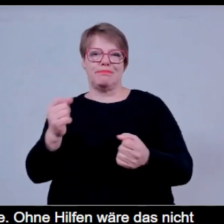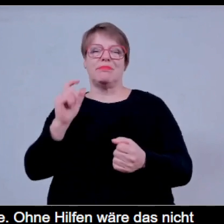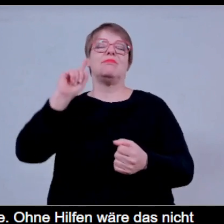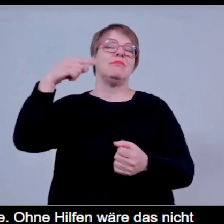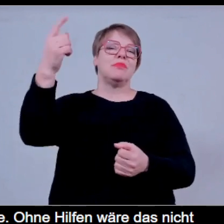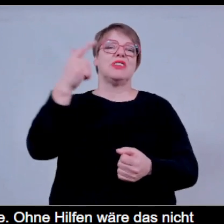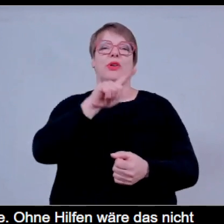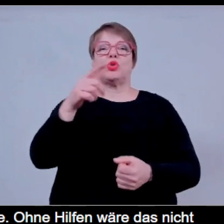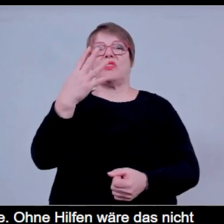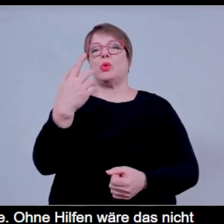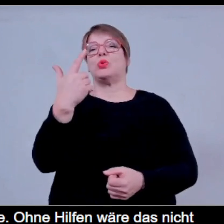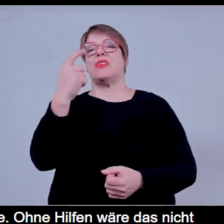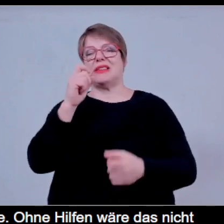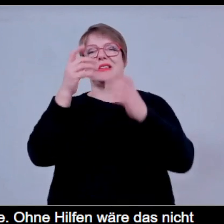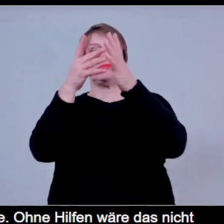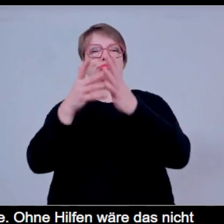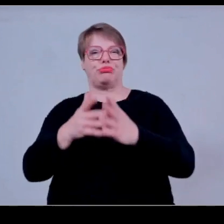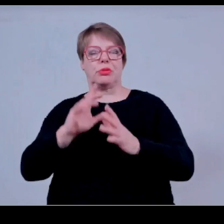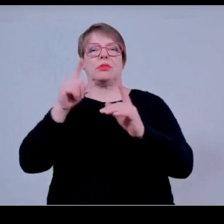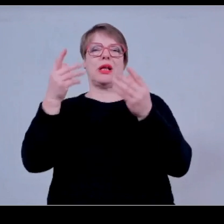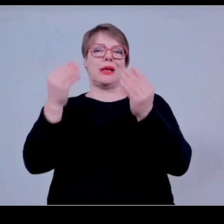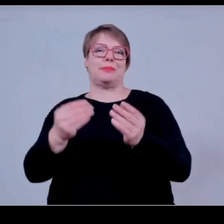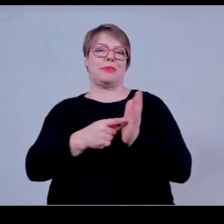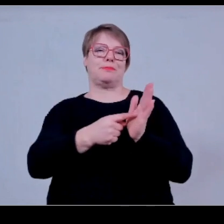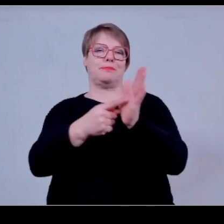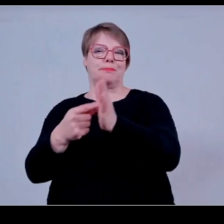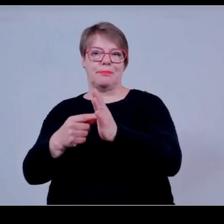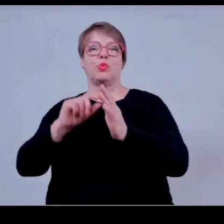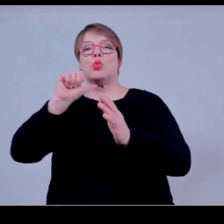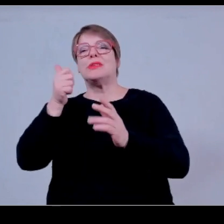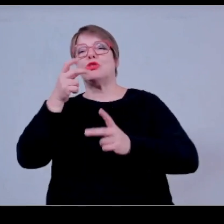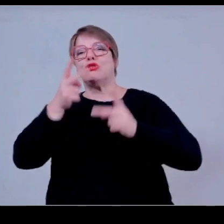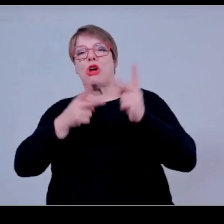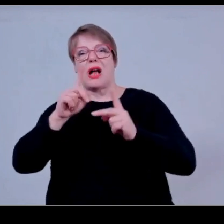wichtiges Thema ist das Thema Neigetechnik im Schienenpersonennahverkehr.